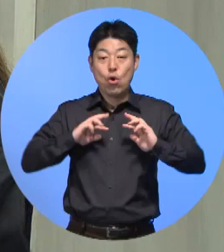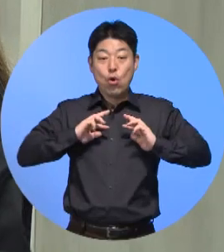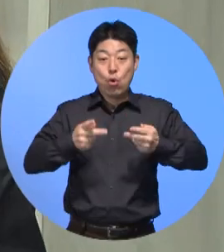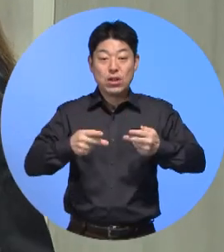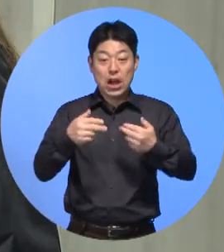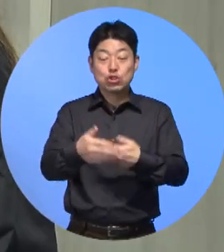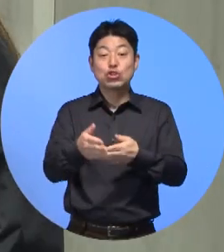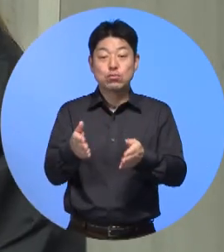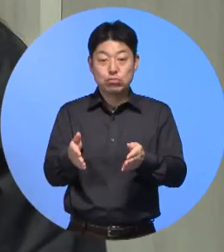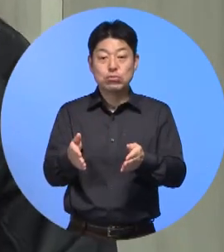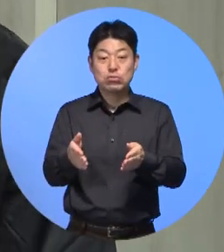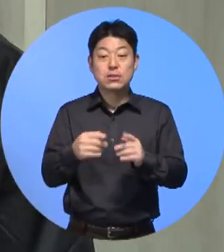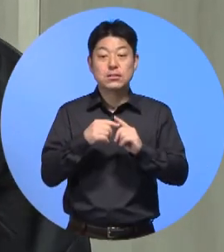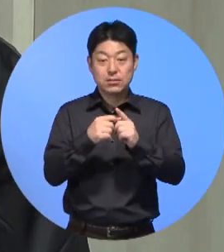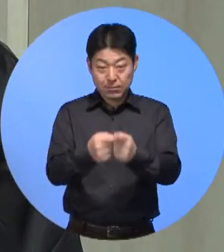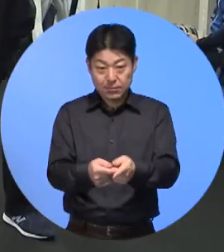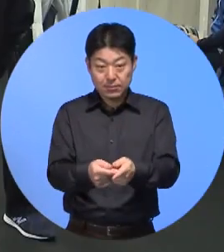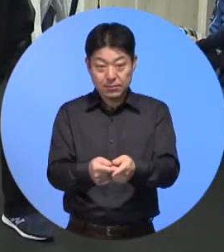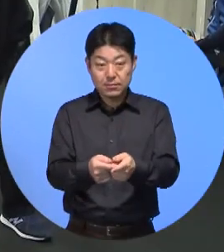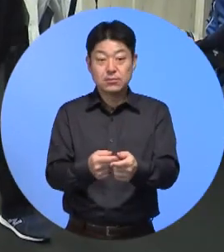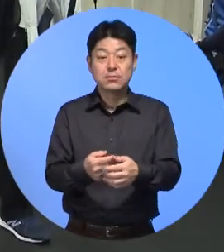入。